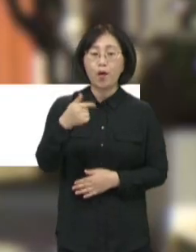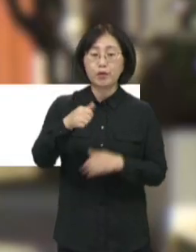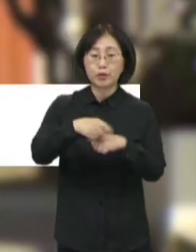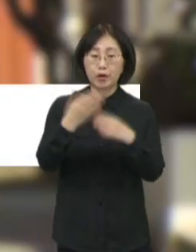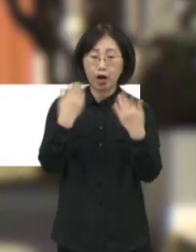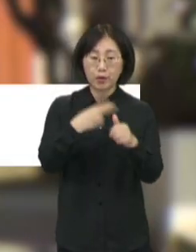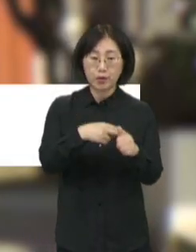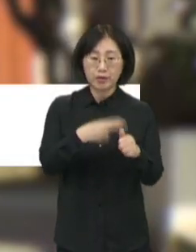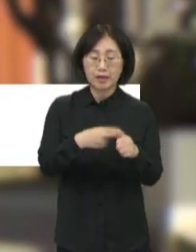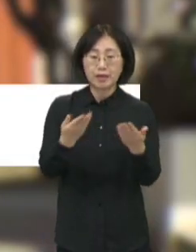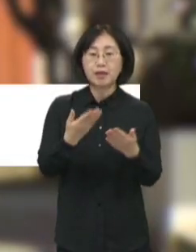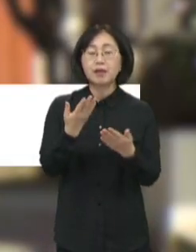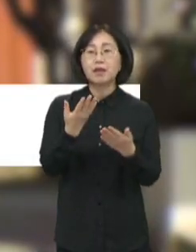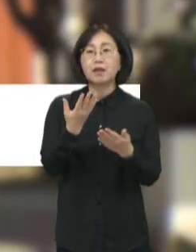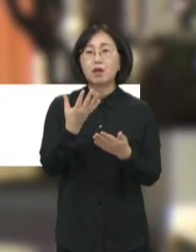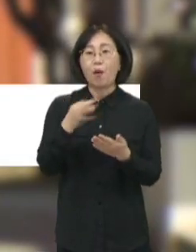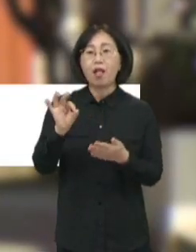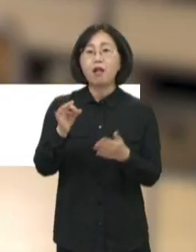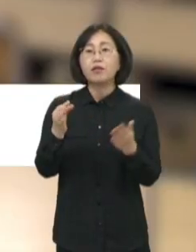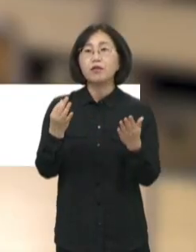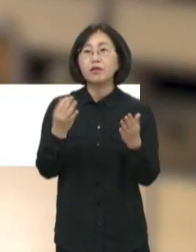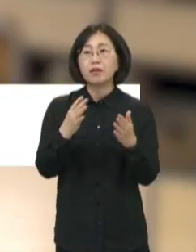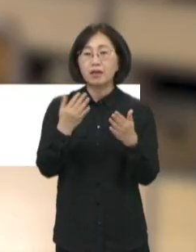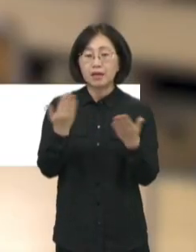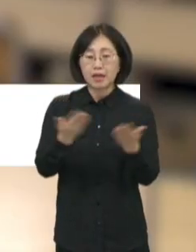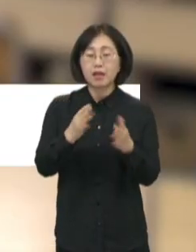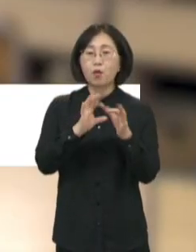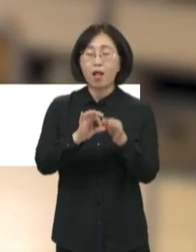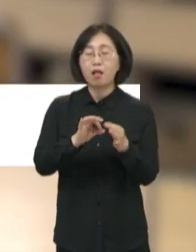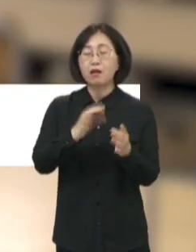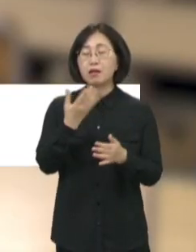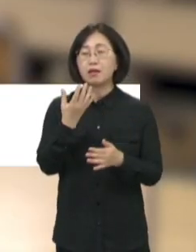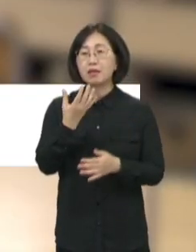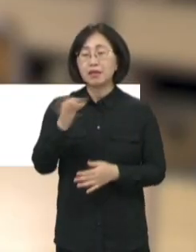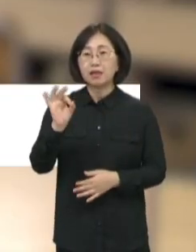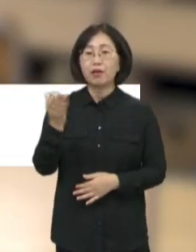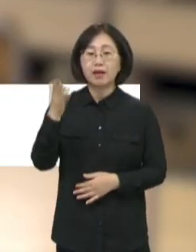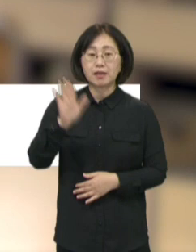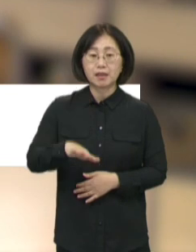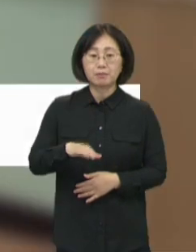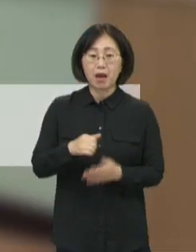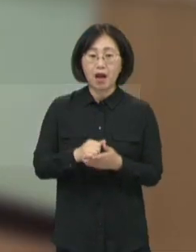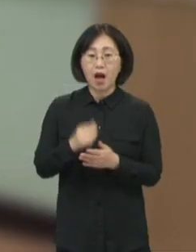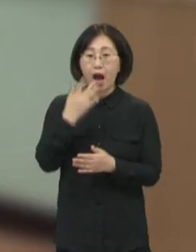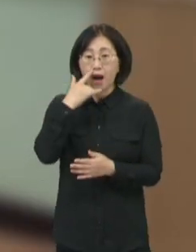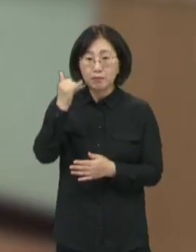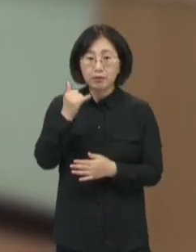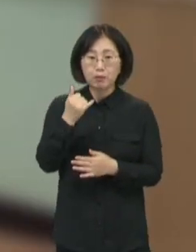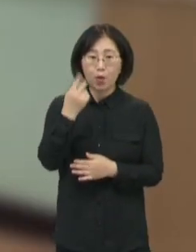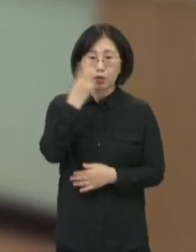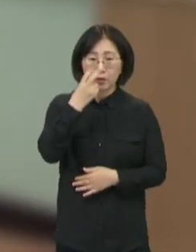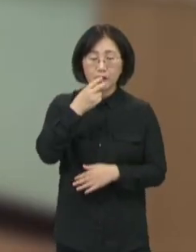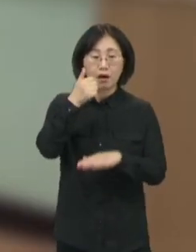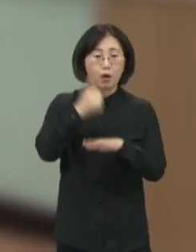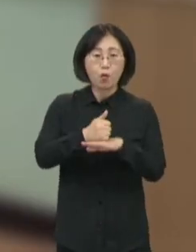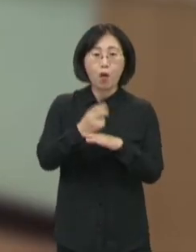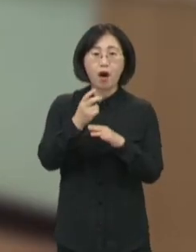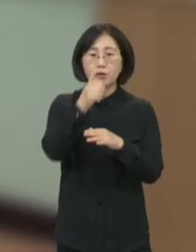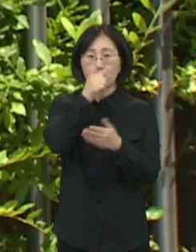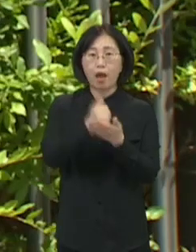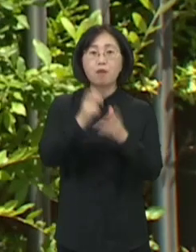순직 인정됐지만 학부모와 학교 관계자에 대한 경찰 수사에선 무혐의로 종결돼 우려가 커지고 있는